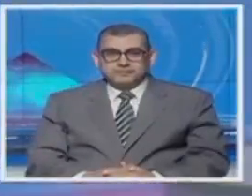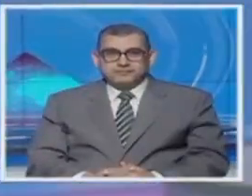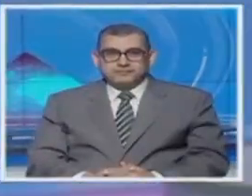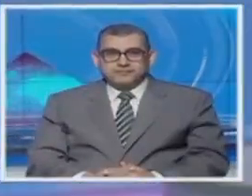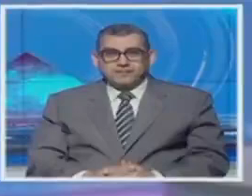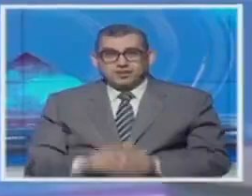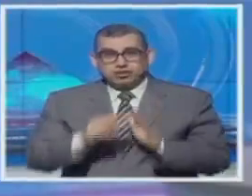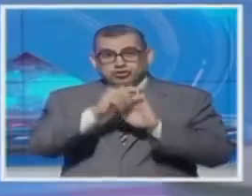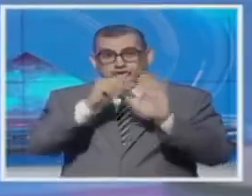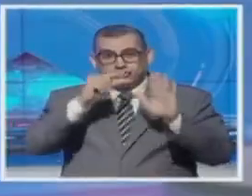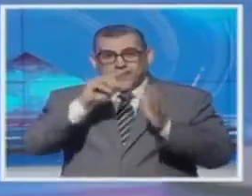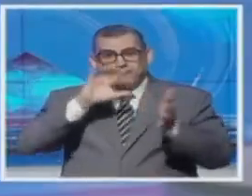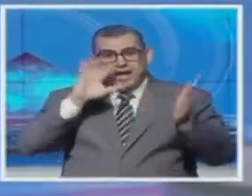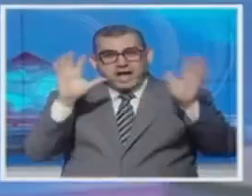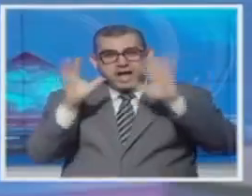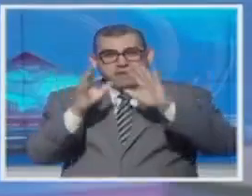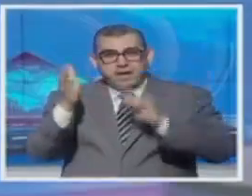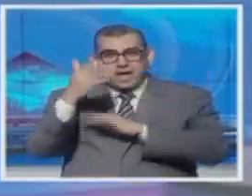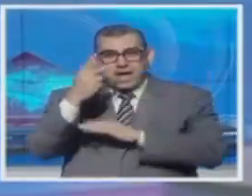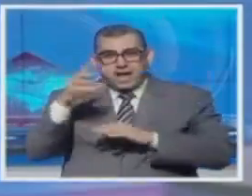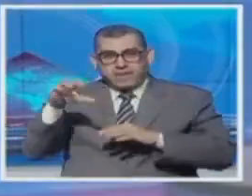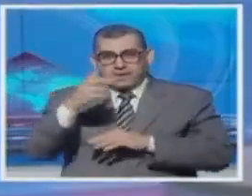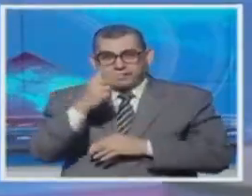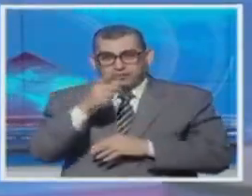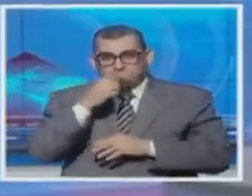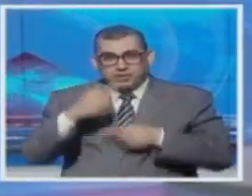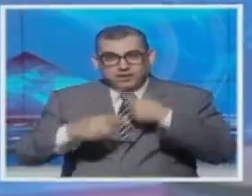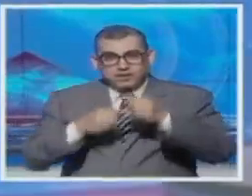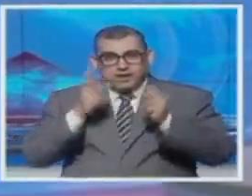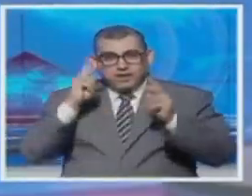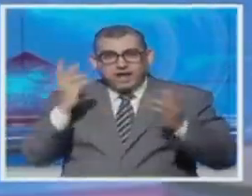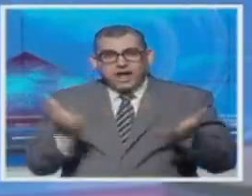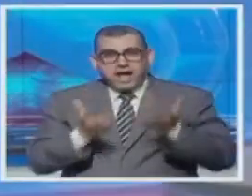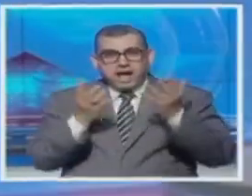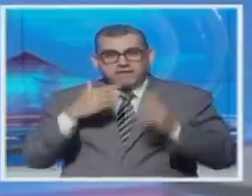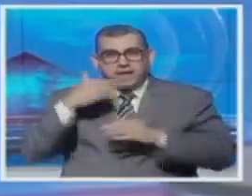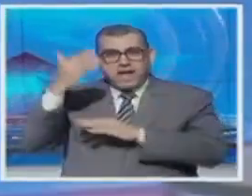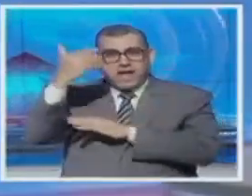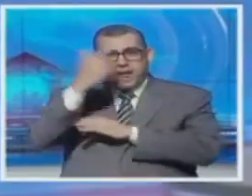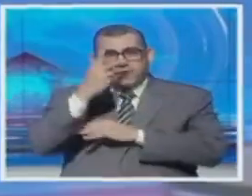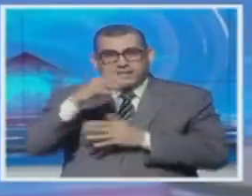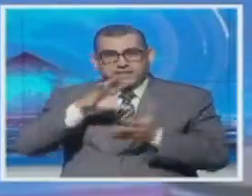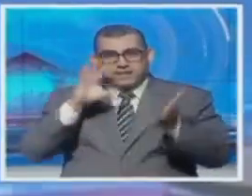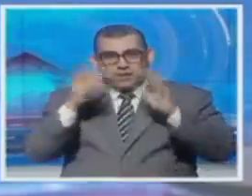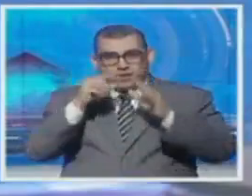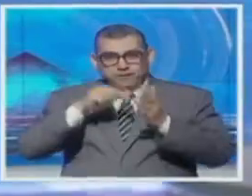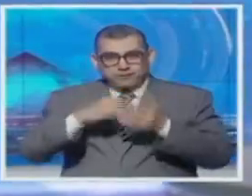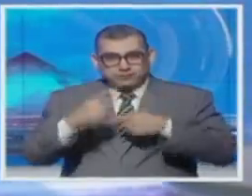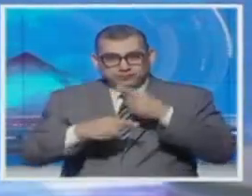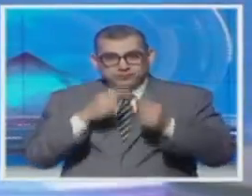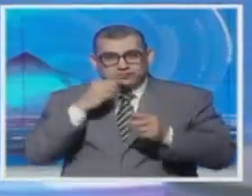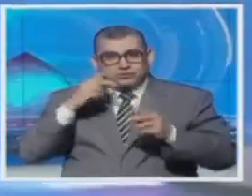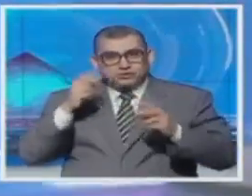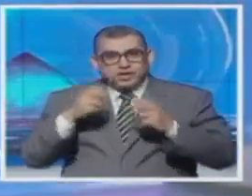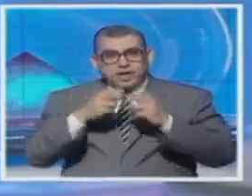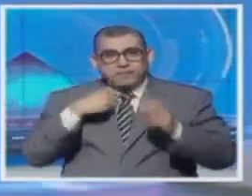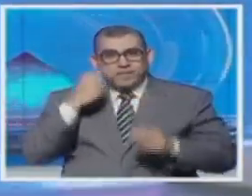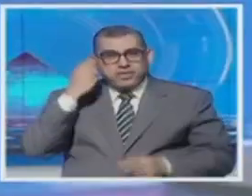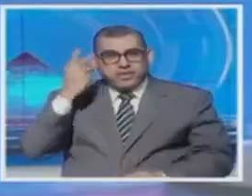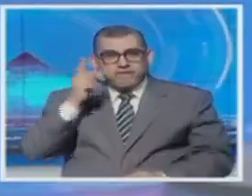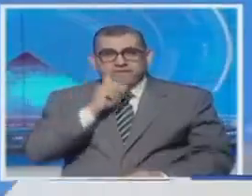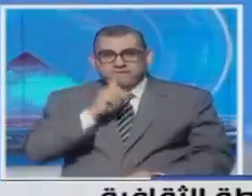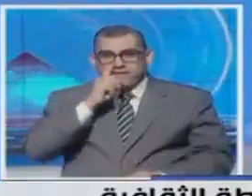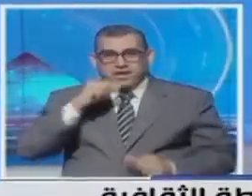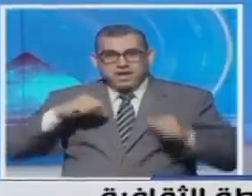تحت شعار العالم عالمين، تتواصل فعاليات مهرجان العالمين الدولي بمجموعة من الأنشطة الثقافية